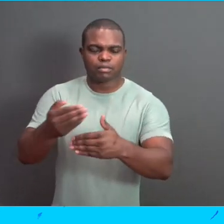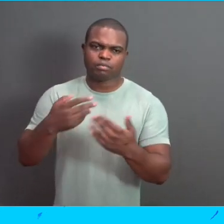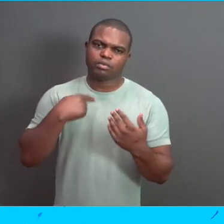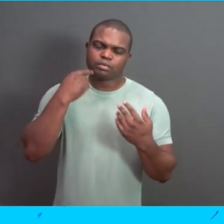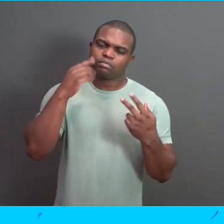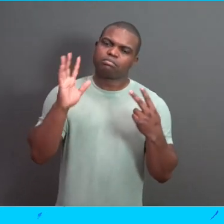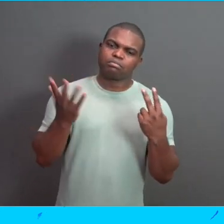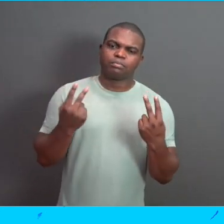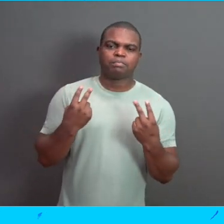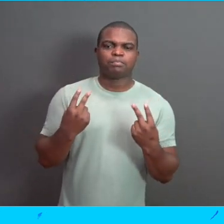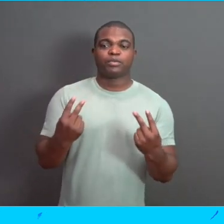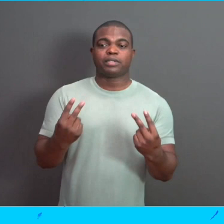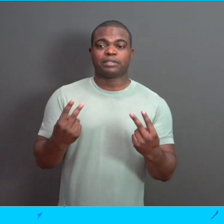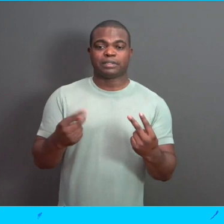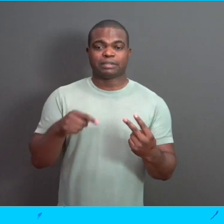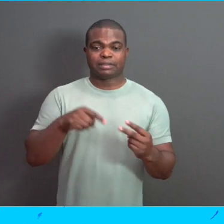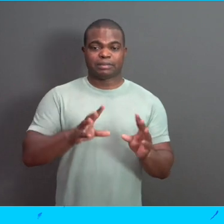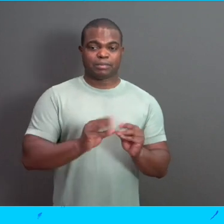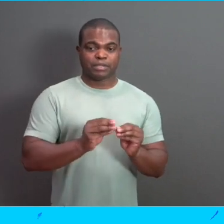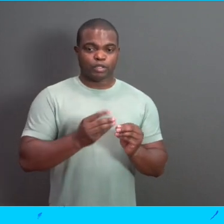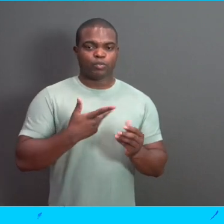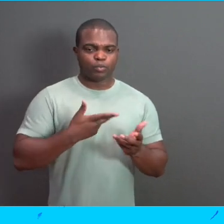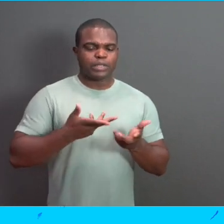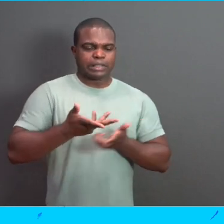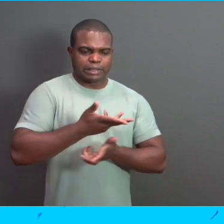la résilience.